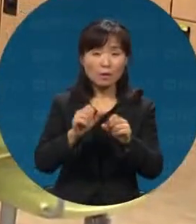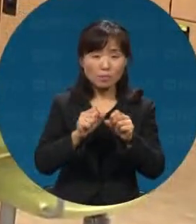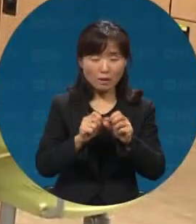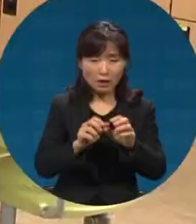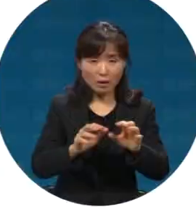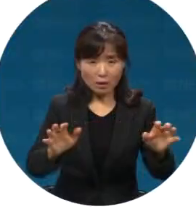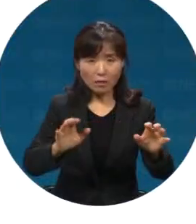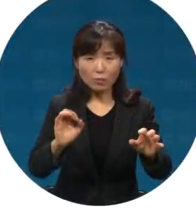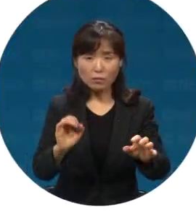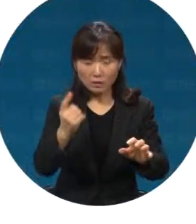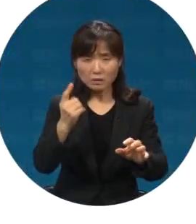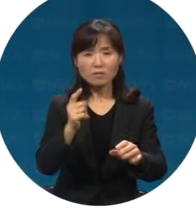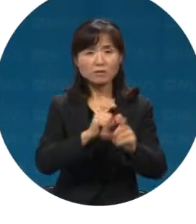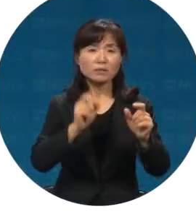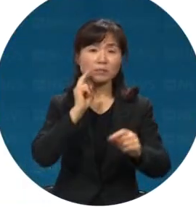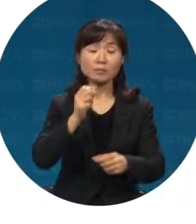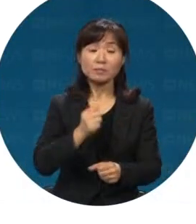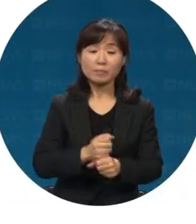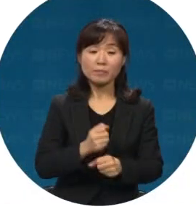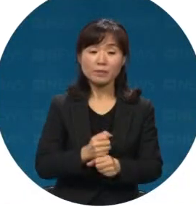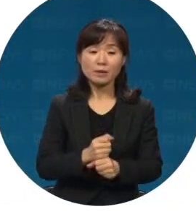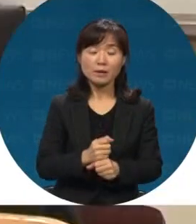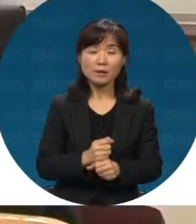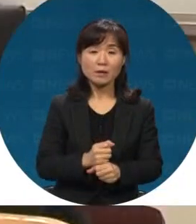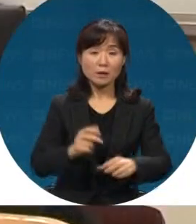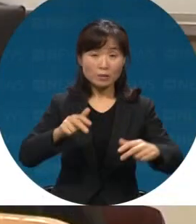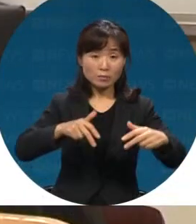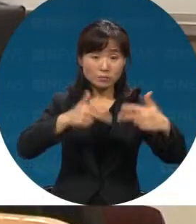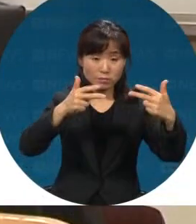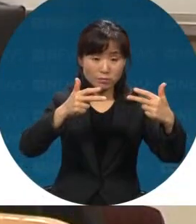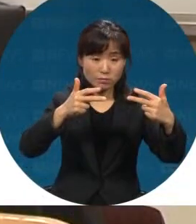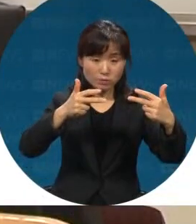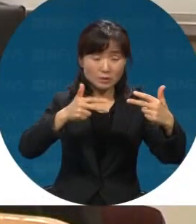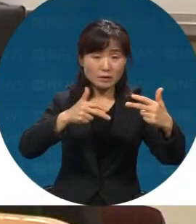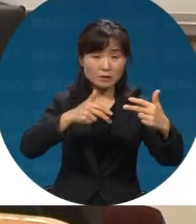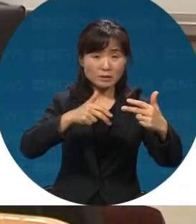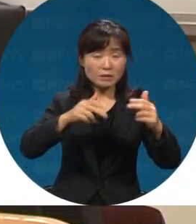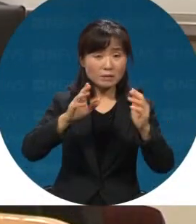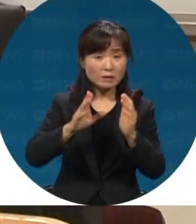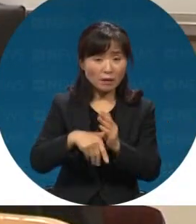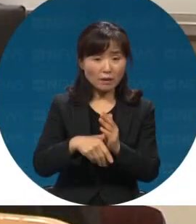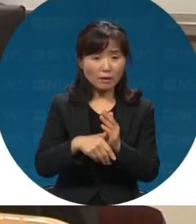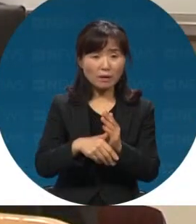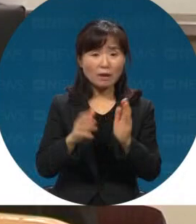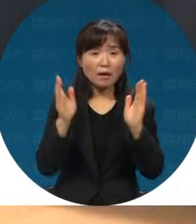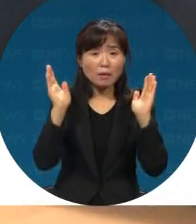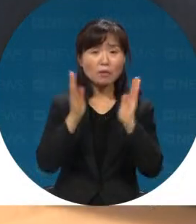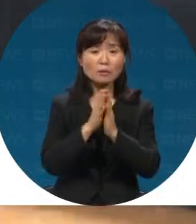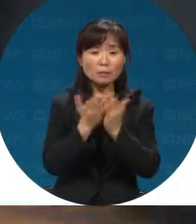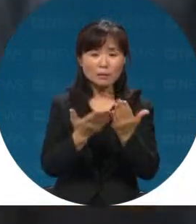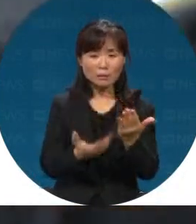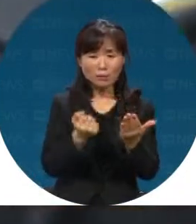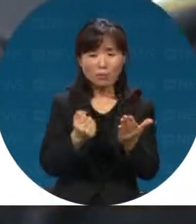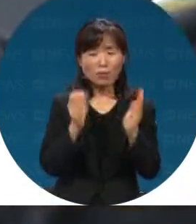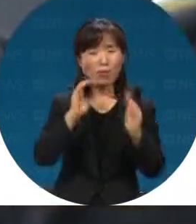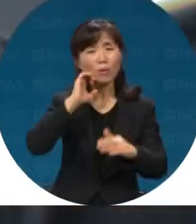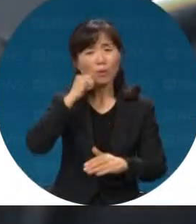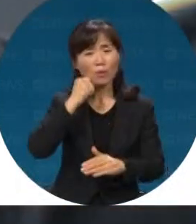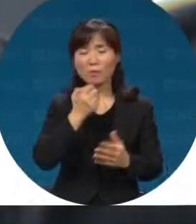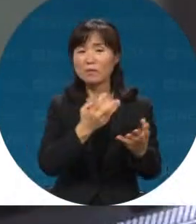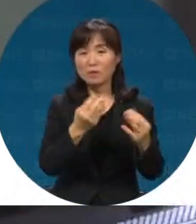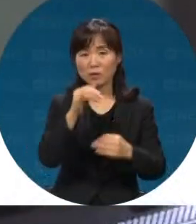심화시켰습니다 비대면 상황 속에서는 텍스트를 가지고 이제 수업하기 어려운 부분들이 존재하잖아요 그러다 보니까